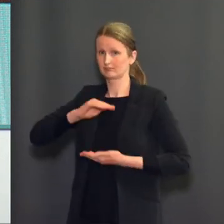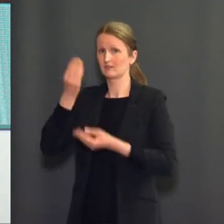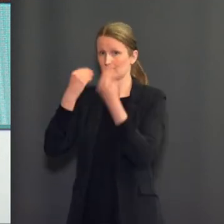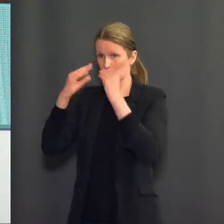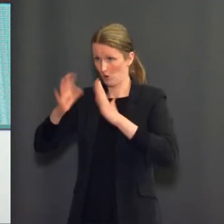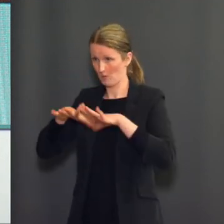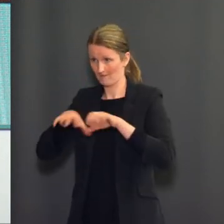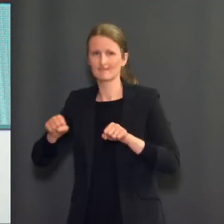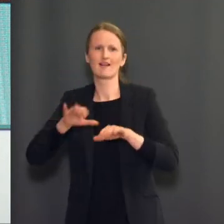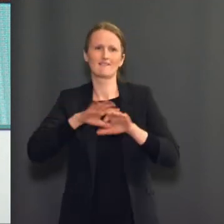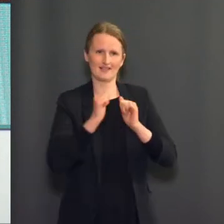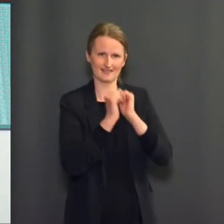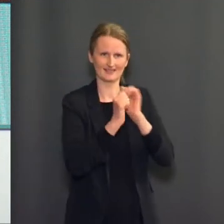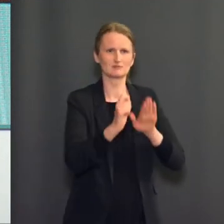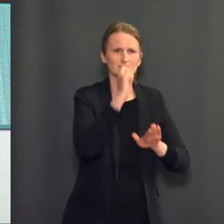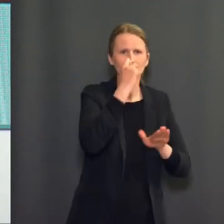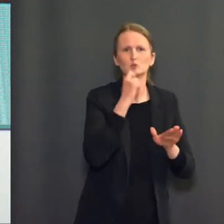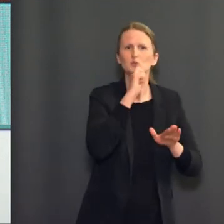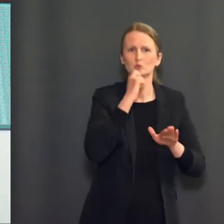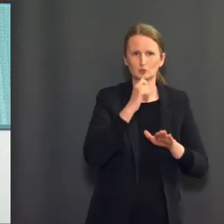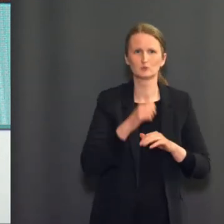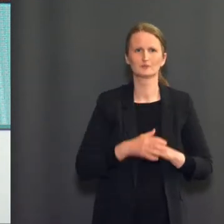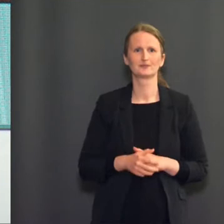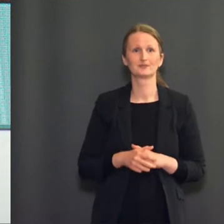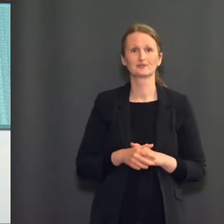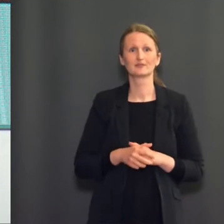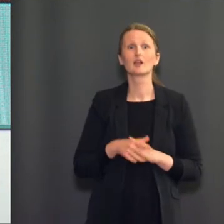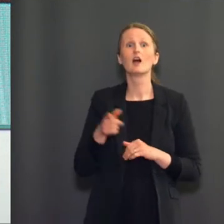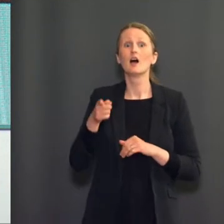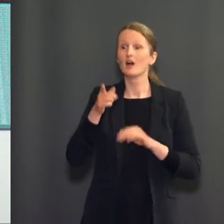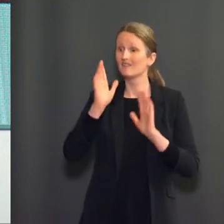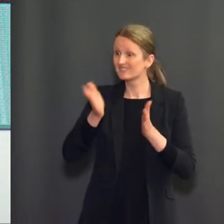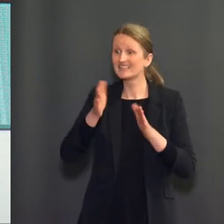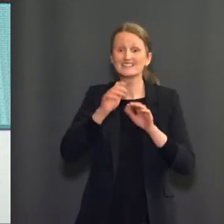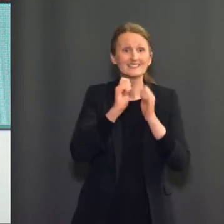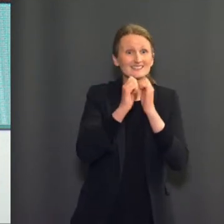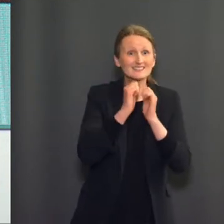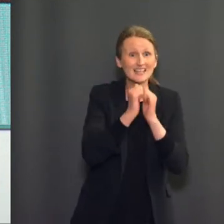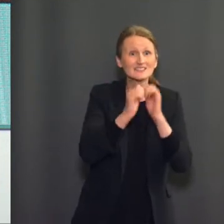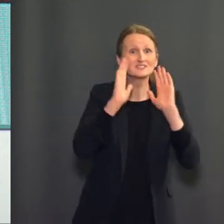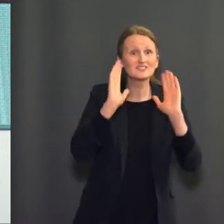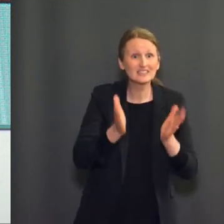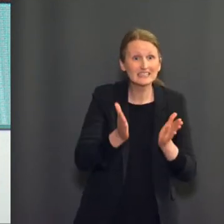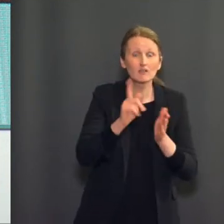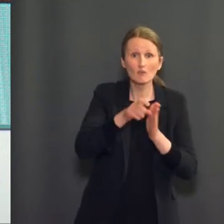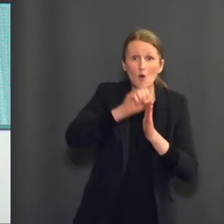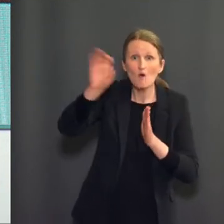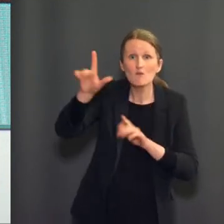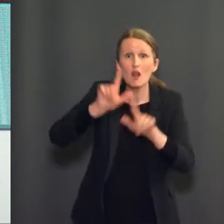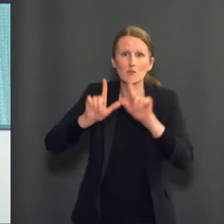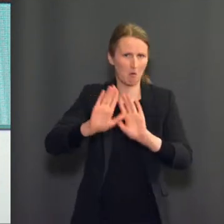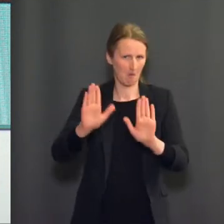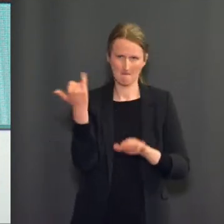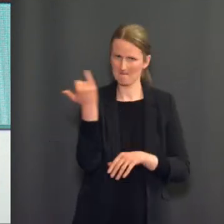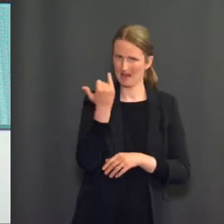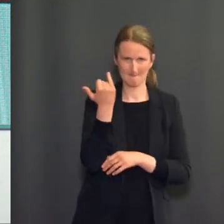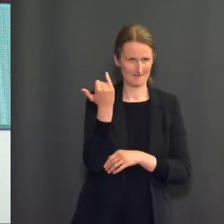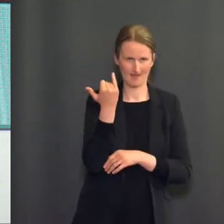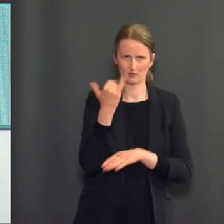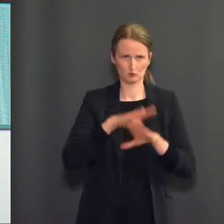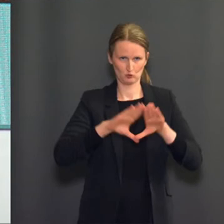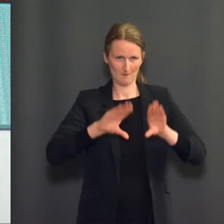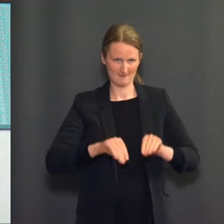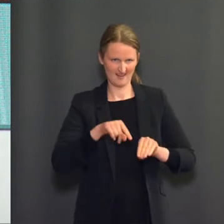est rapidement connu dans le quart d'heure. Ce type de test régulier permet de détecter rapidement